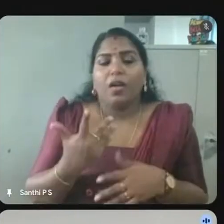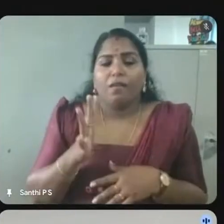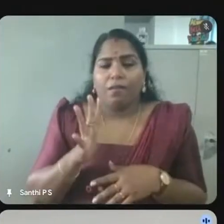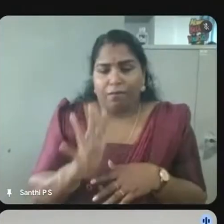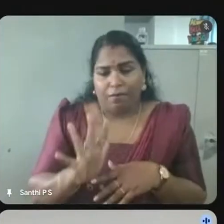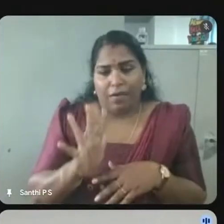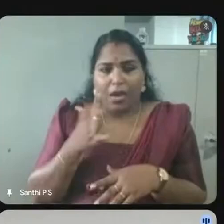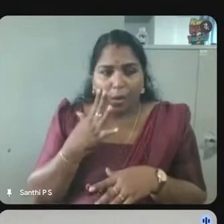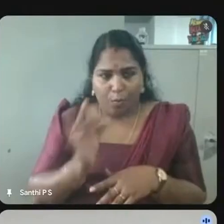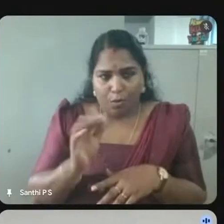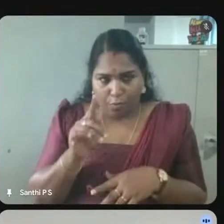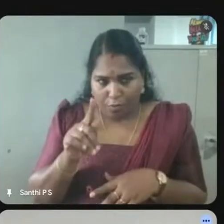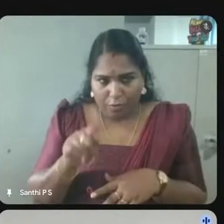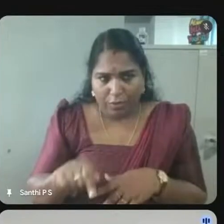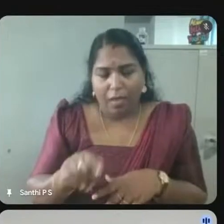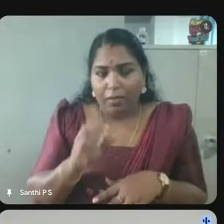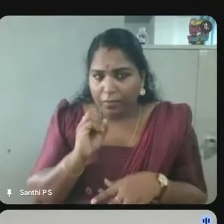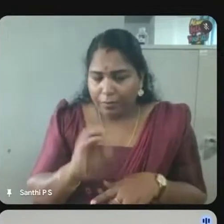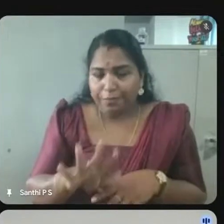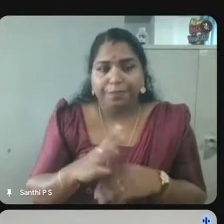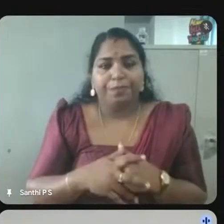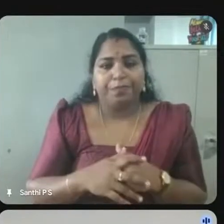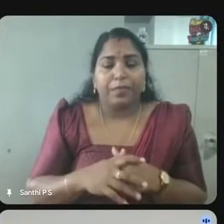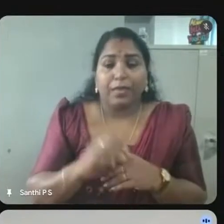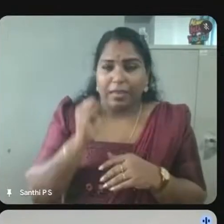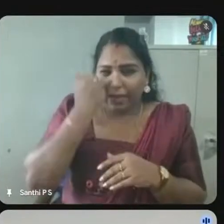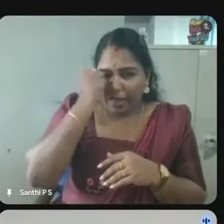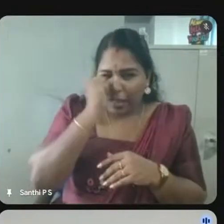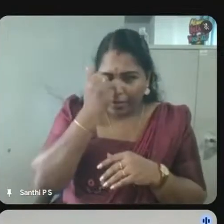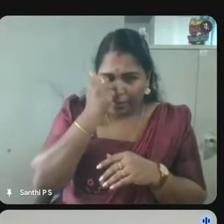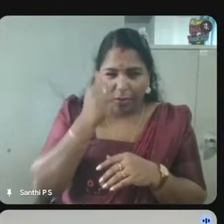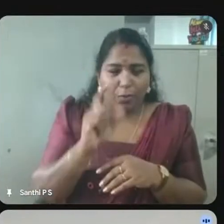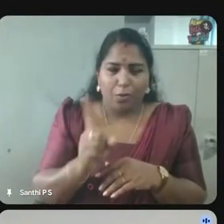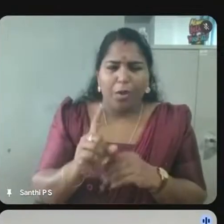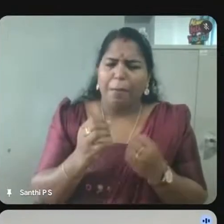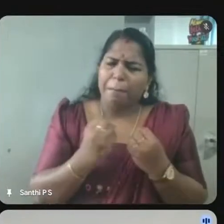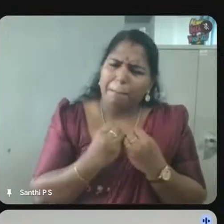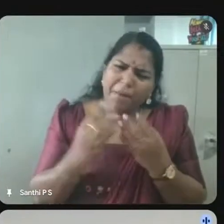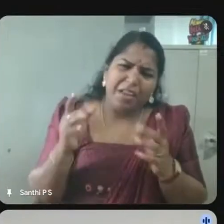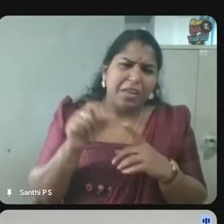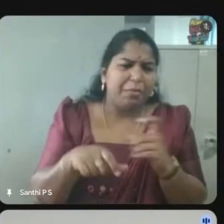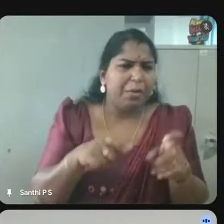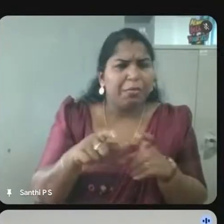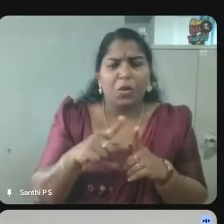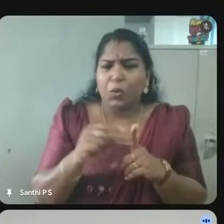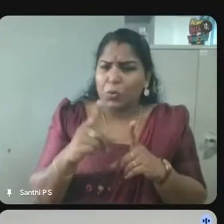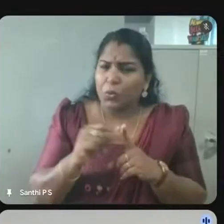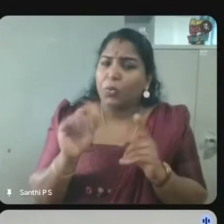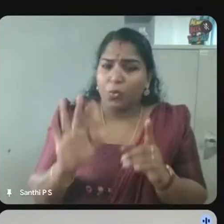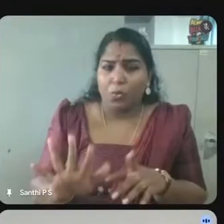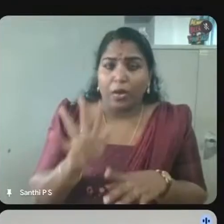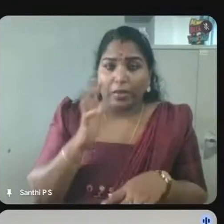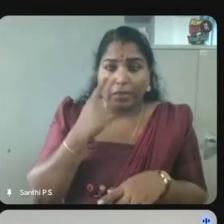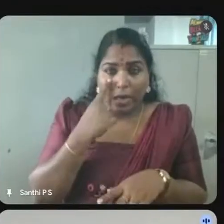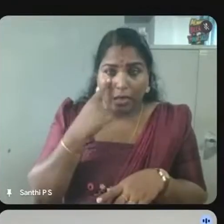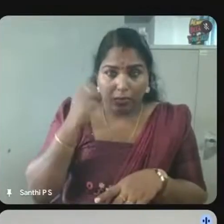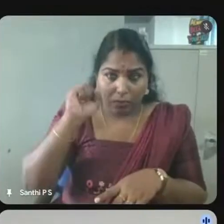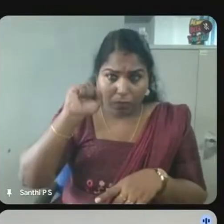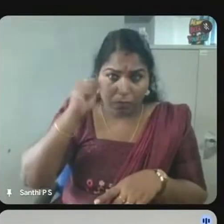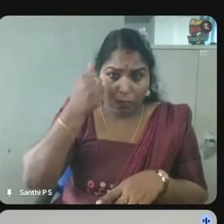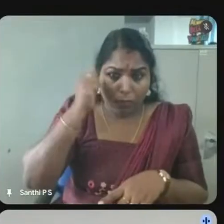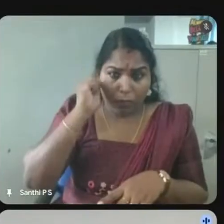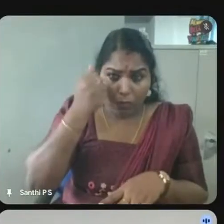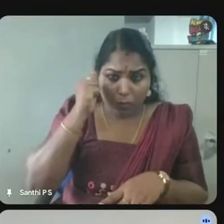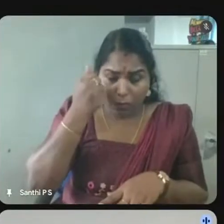എന്ന് പറയുന്നതാണ് എന്റെ അടുത്ത സ്ലൈഡ്. കണ്ണുകൾ തിരുമുന്നത് ഒഴിവാക്കുക. ഇത് പലരും അറിയാത്തൊരു കാര്യമാണ്. റബ്ബിംഗ് ഓഫ് ദ ഐസ് കണ്ണില്